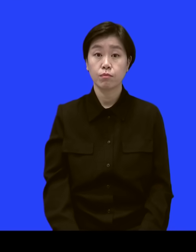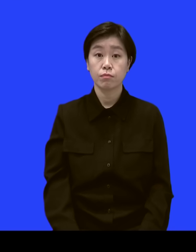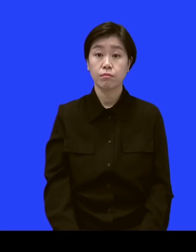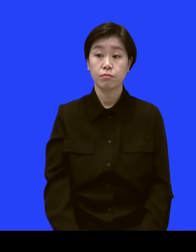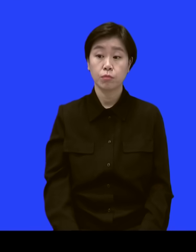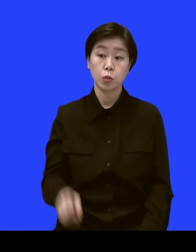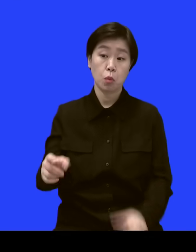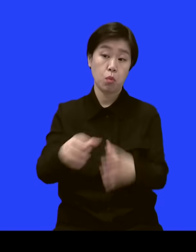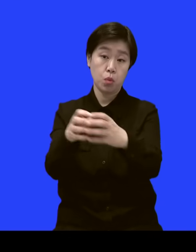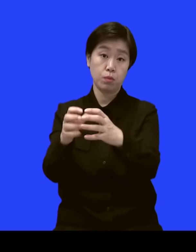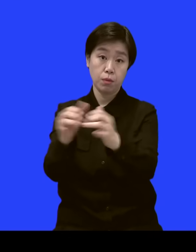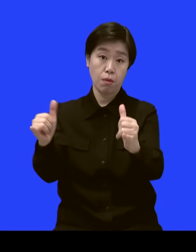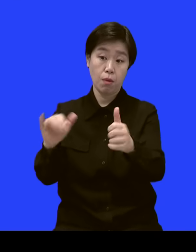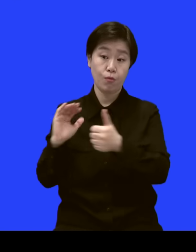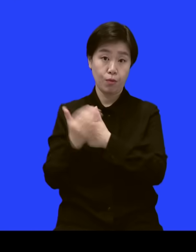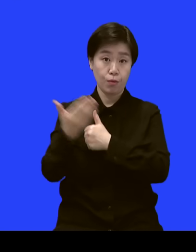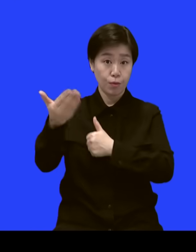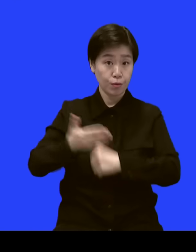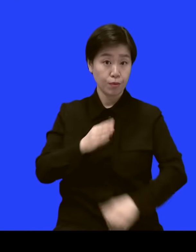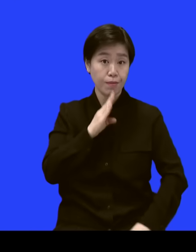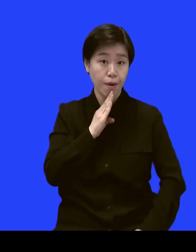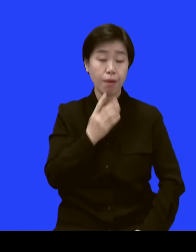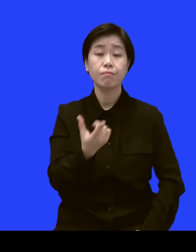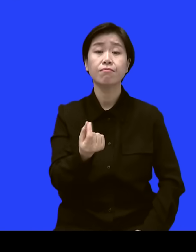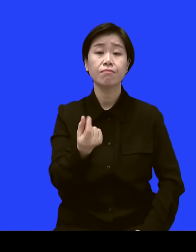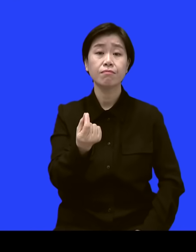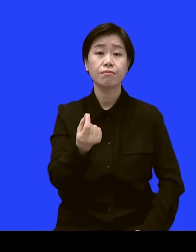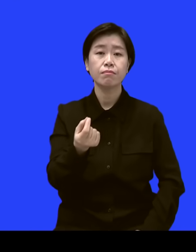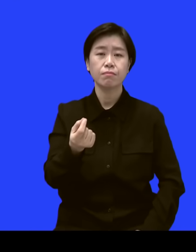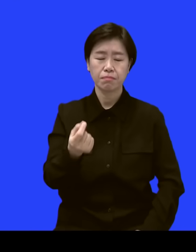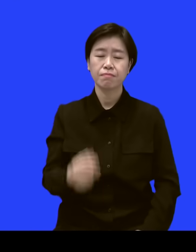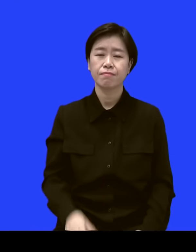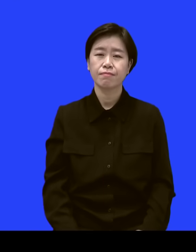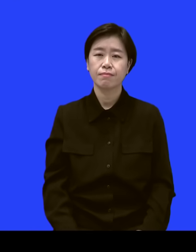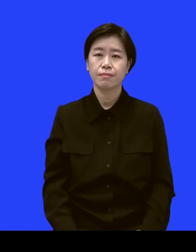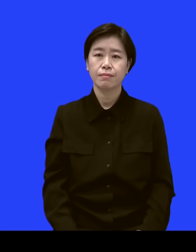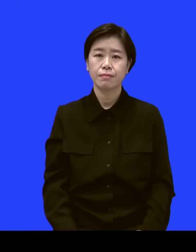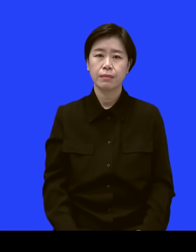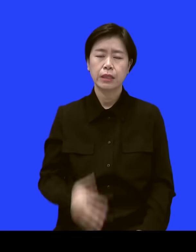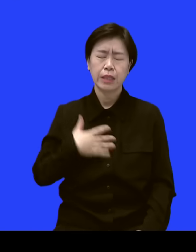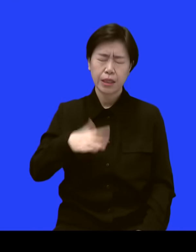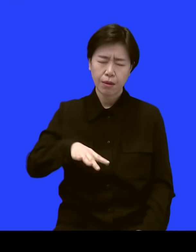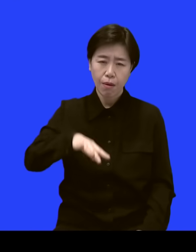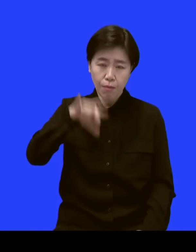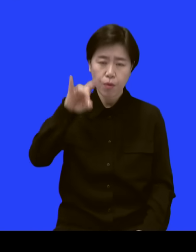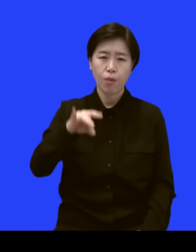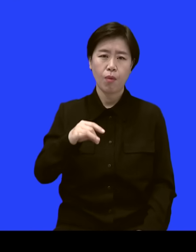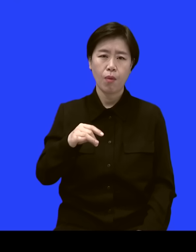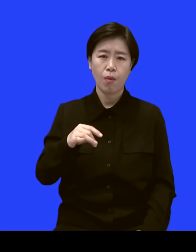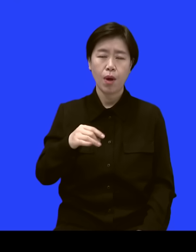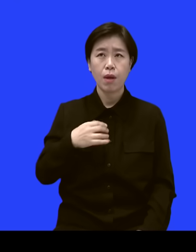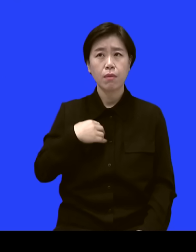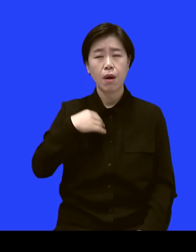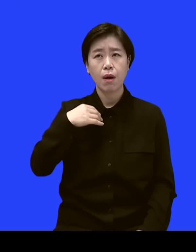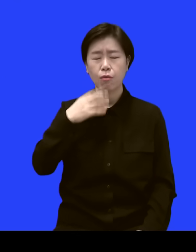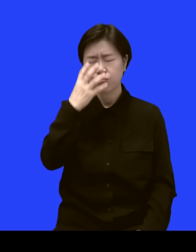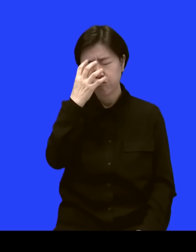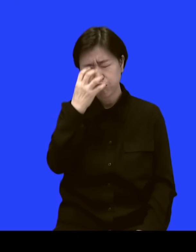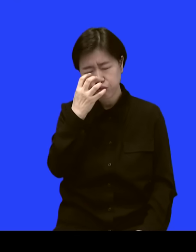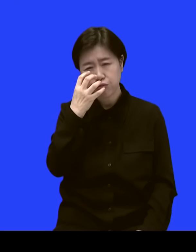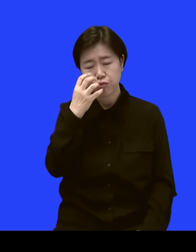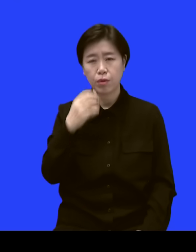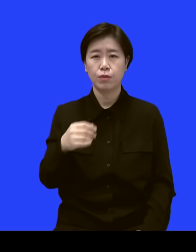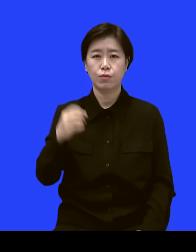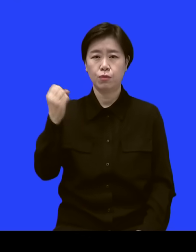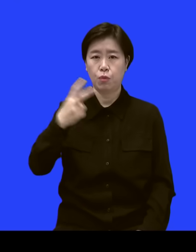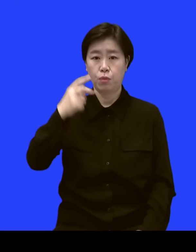뭐 즐거우셨겠네요. 그렇죠? 제가 처음으로 얘기한 것 같아요. 나 사실은 정신과 오래 다녔다. 늘 같이 술